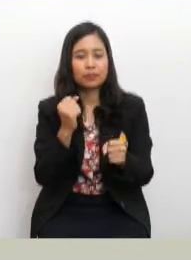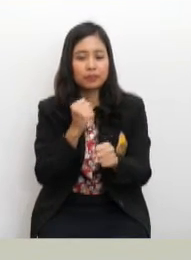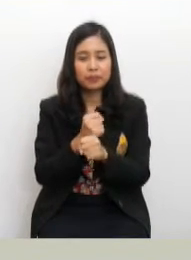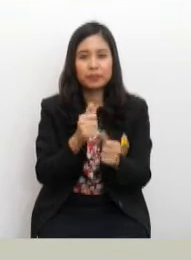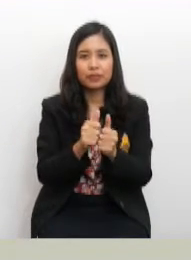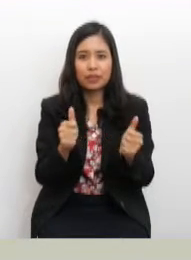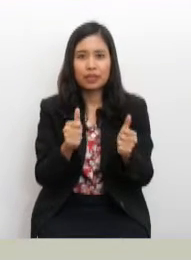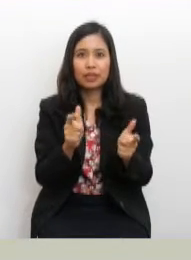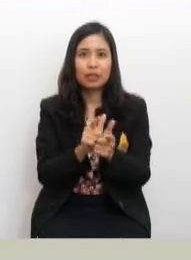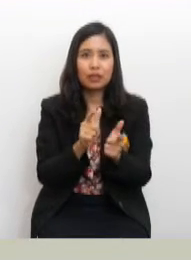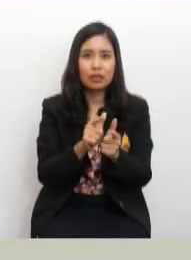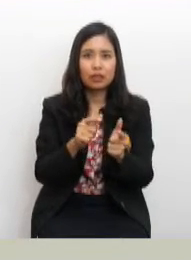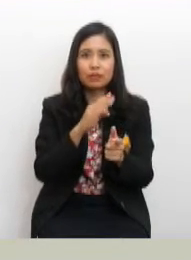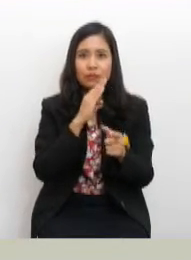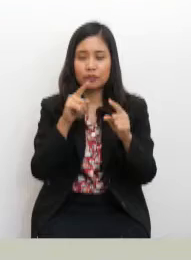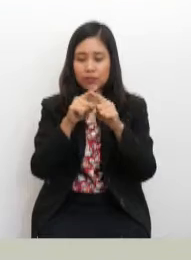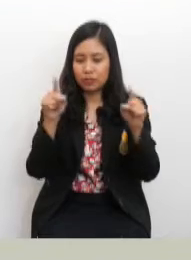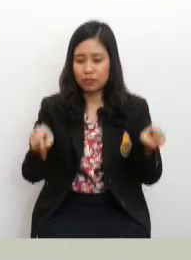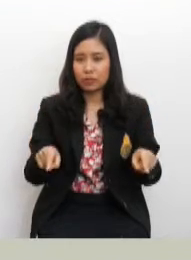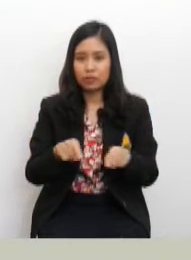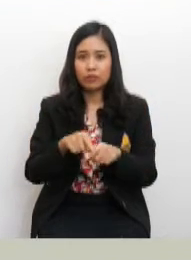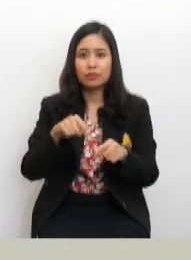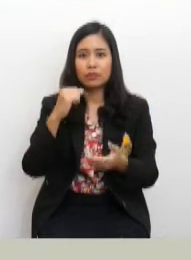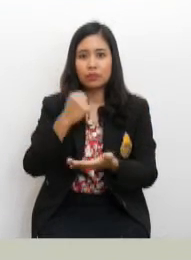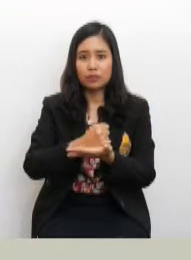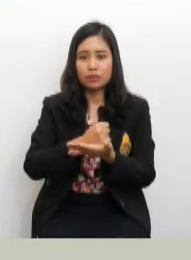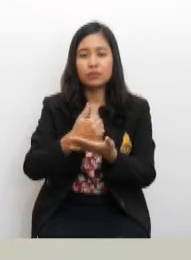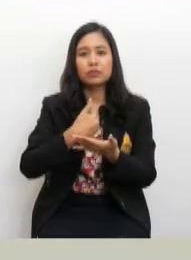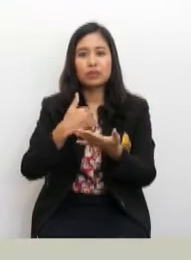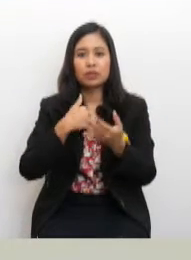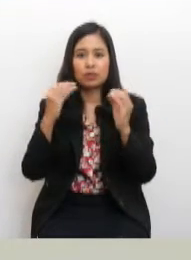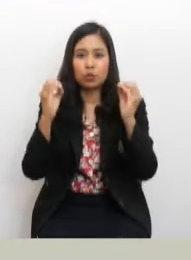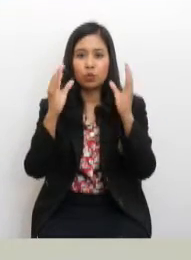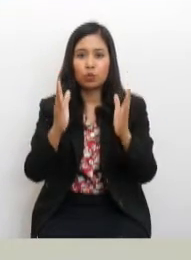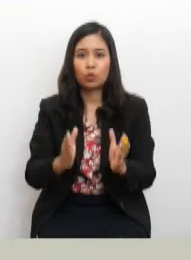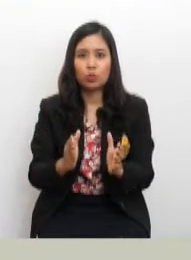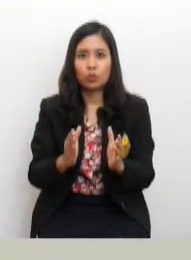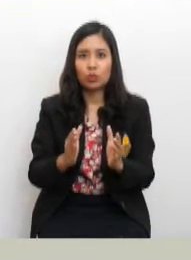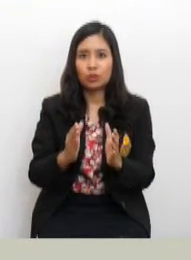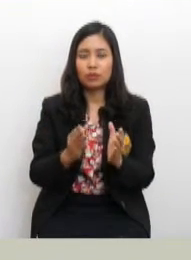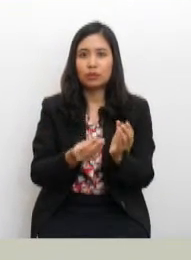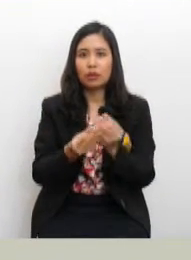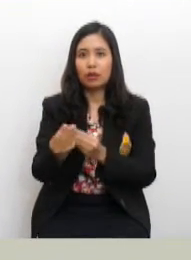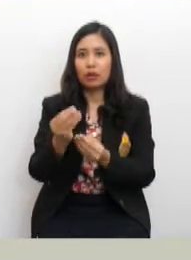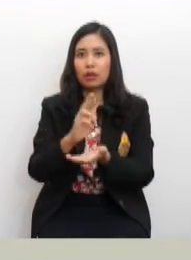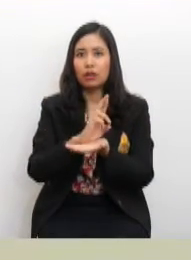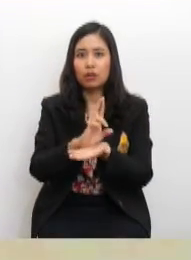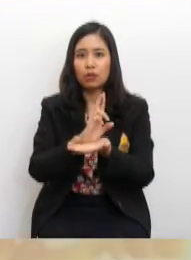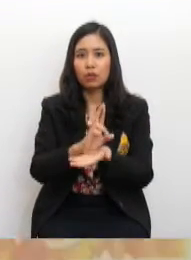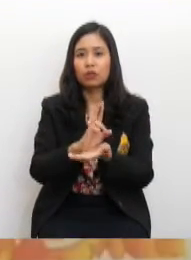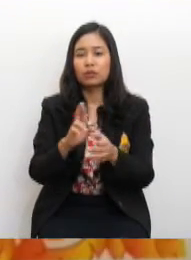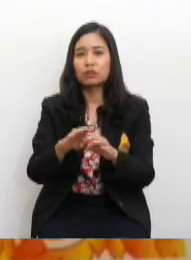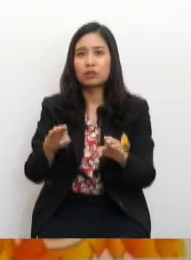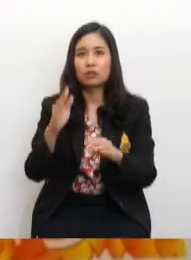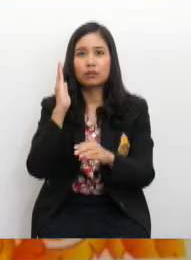ท่านได้ให้เกียรติบัตรนะครับอามีคุณครูราชวัตรไหนได้ให้รางวัลในใช้คนหนึ่ง